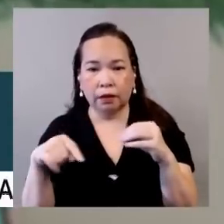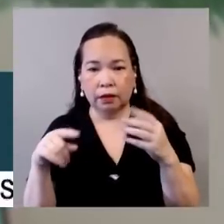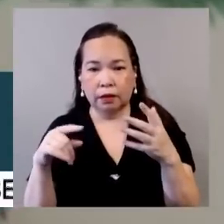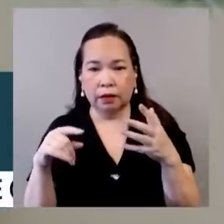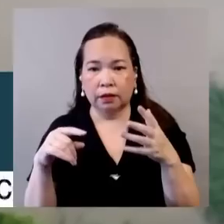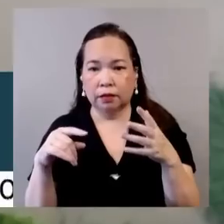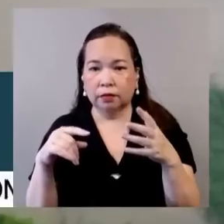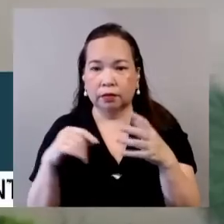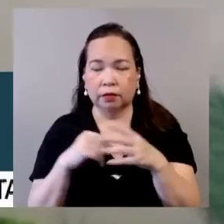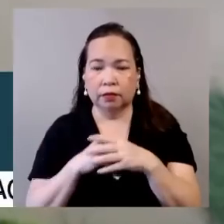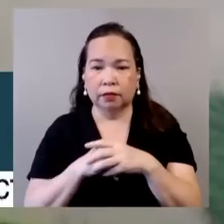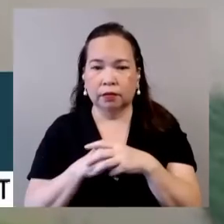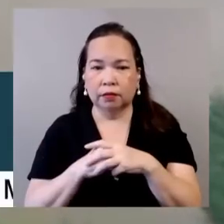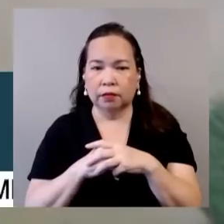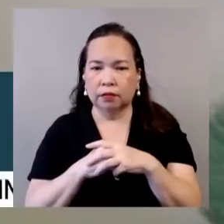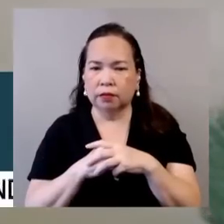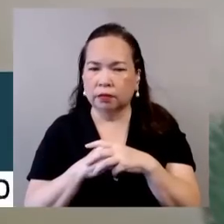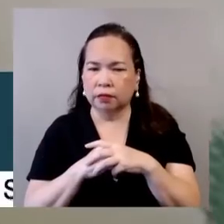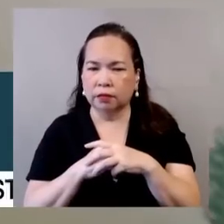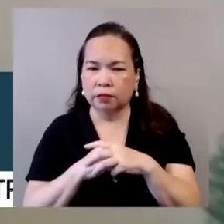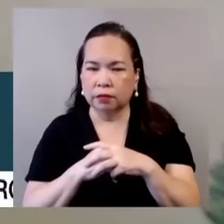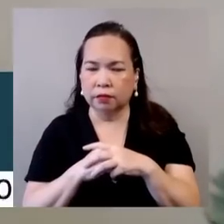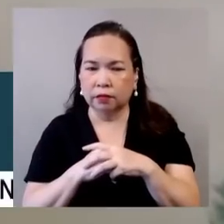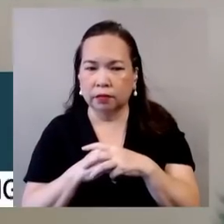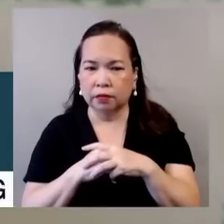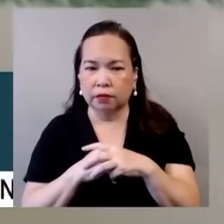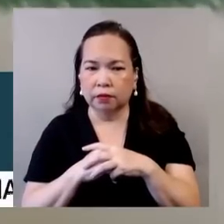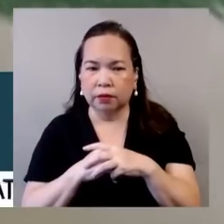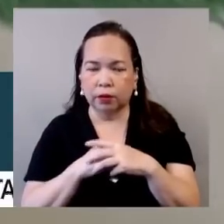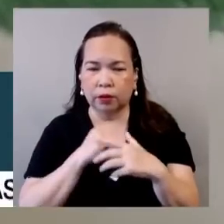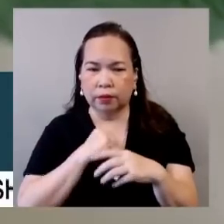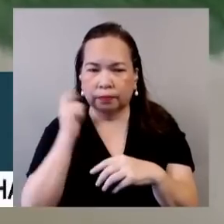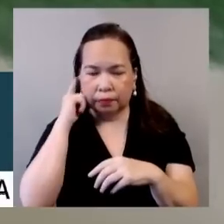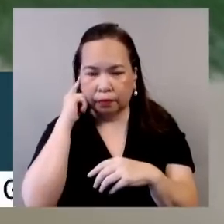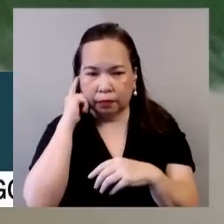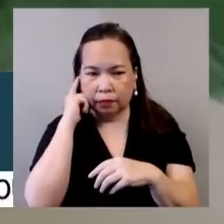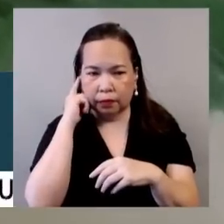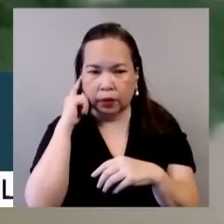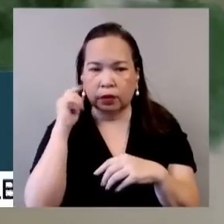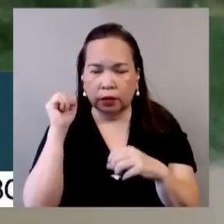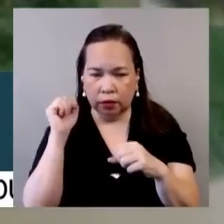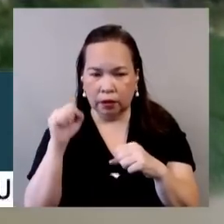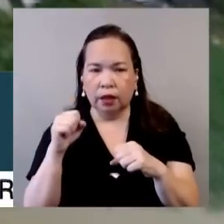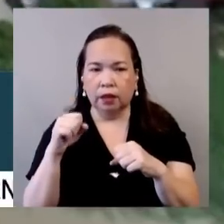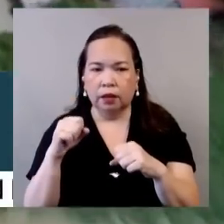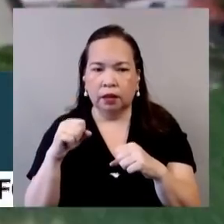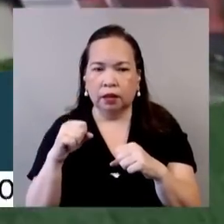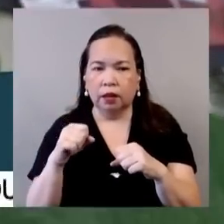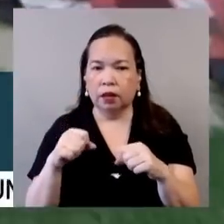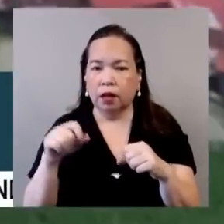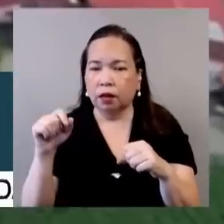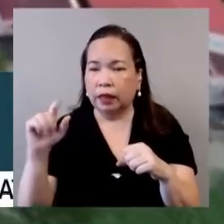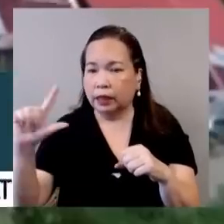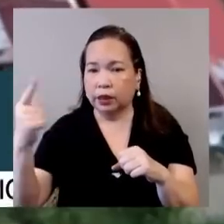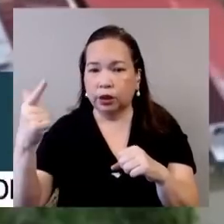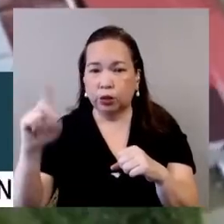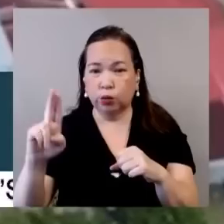ng Bulacan, ang province of Bulacan under state of calamity, para po makagalaw po ang bawat LGUs at